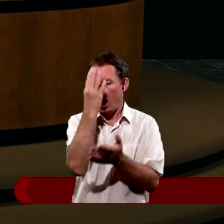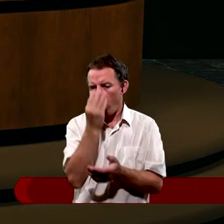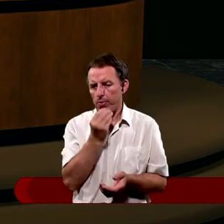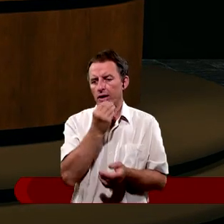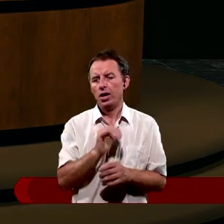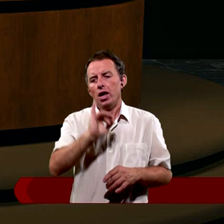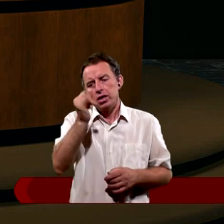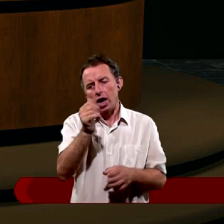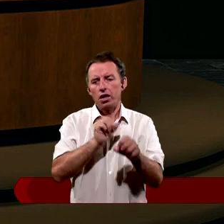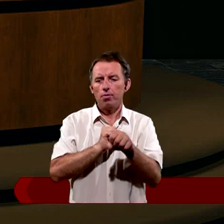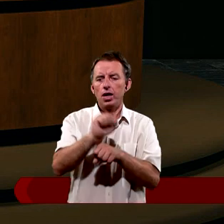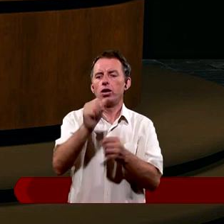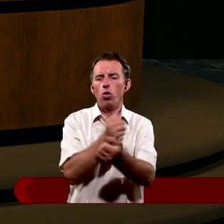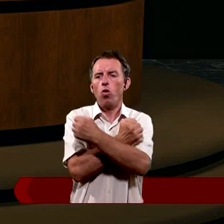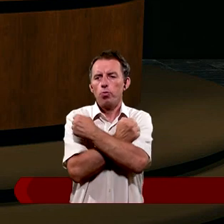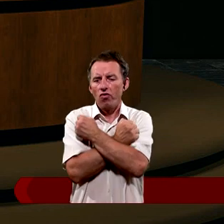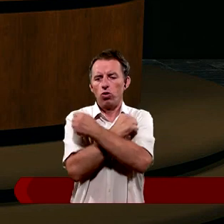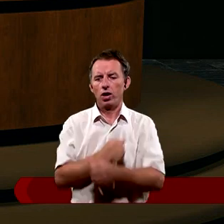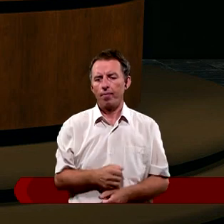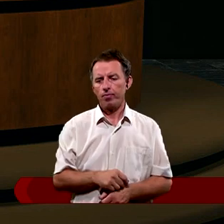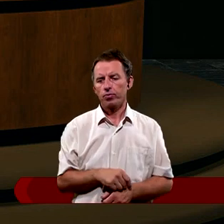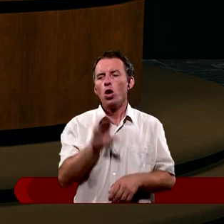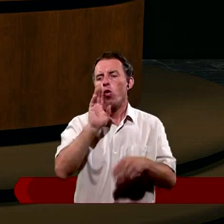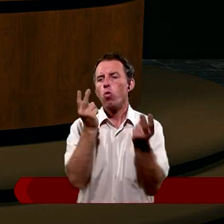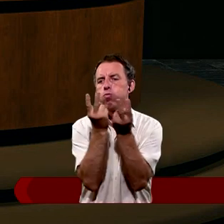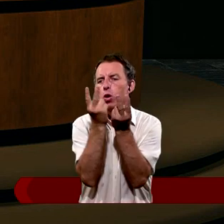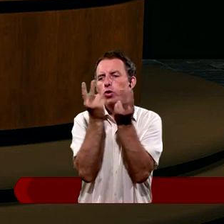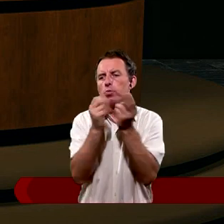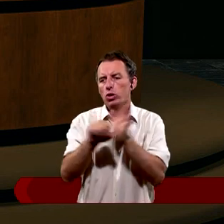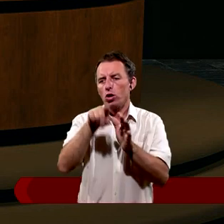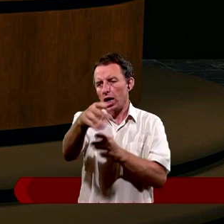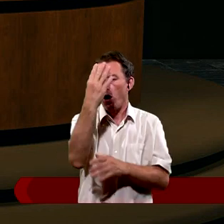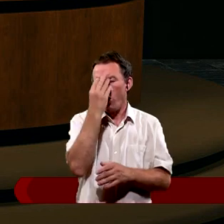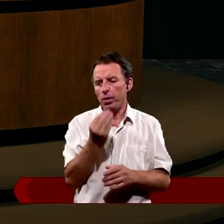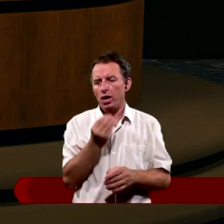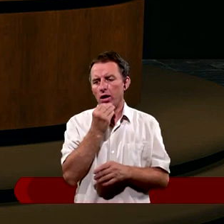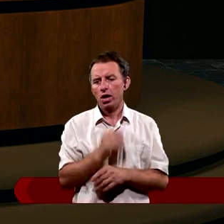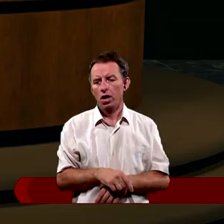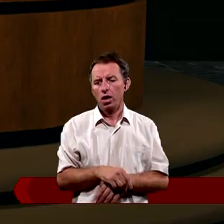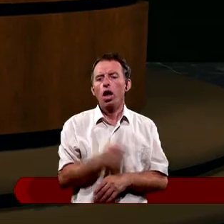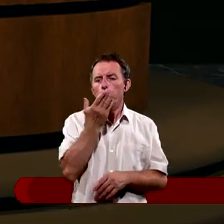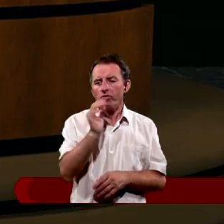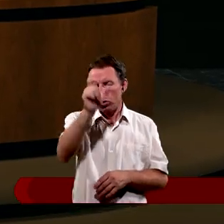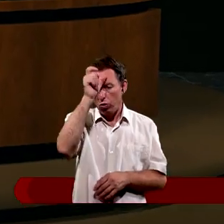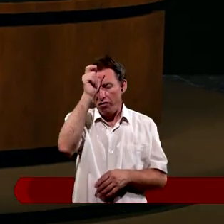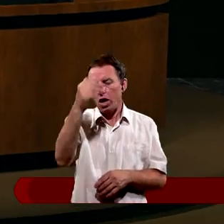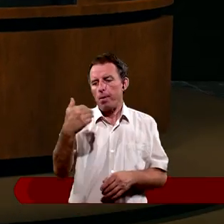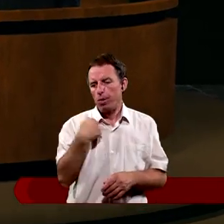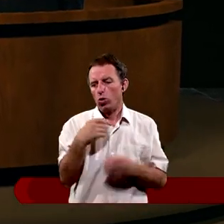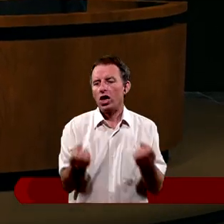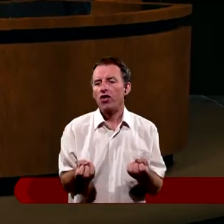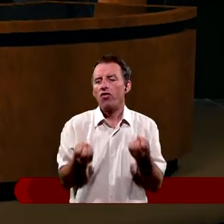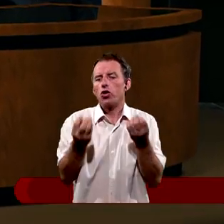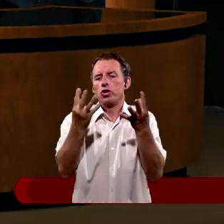obraz, jaki Jezus wymalował, to upodabnia się do tego obrazu. Bo mówiliśmy o tym, że człowiek był